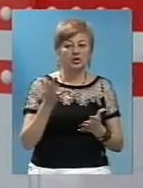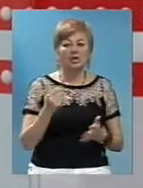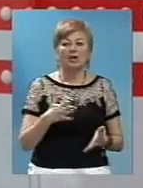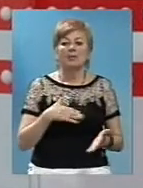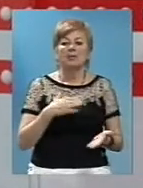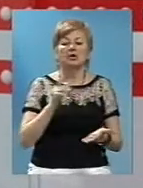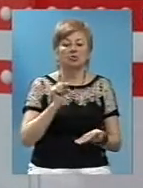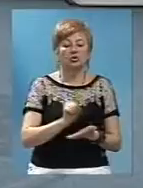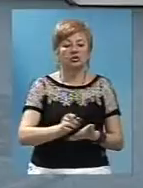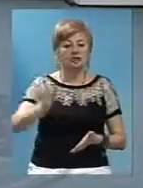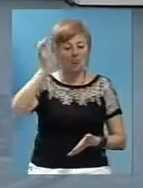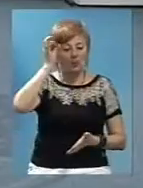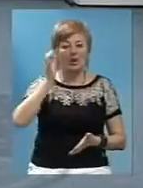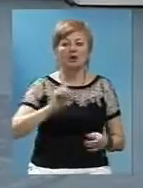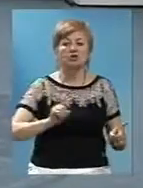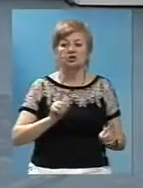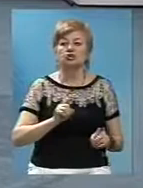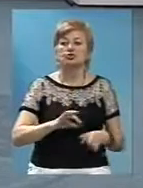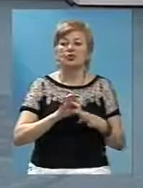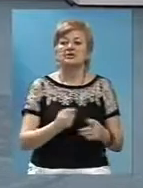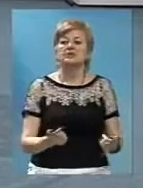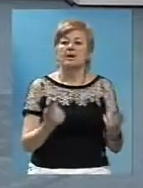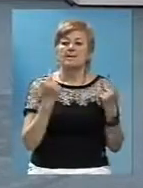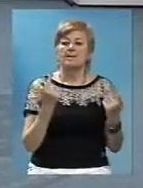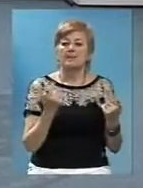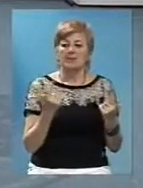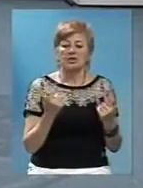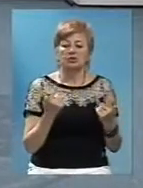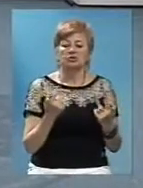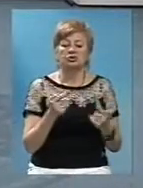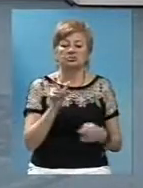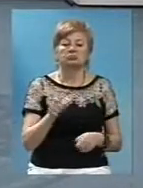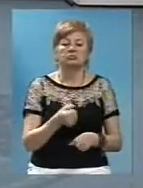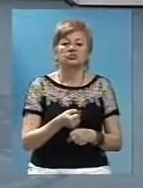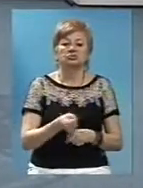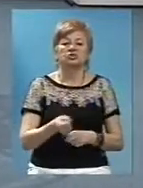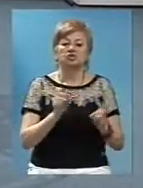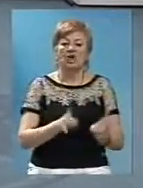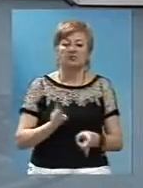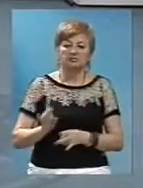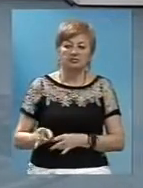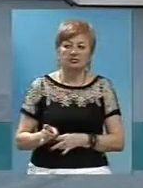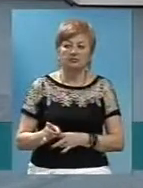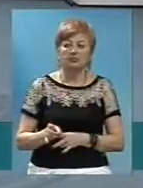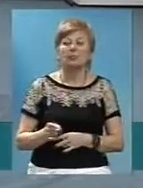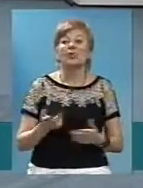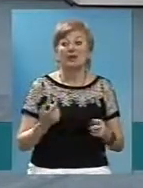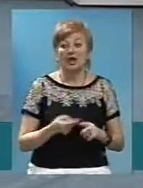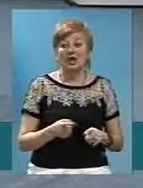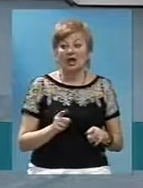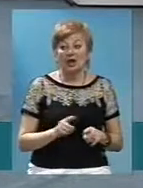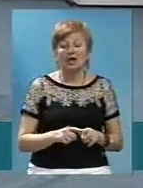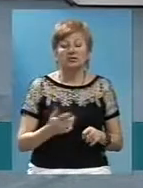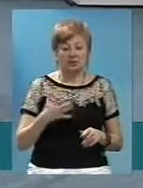маємо пам'ятати, що йдеться про величезну кількість жертв. І, звичайно, саме це